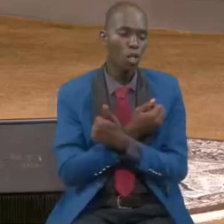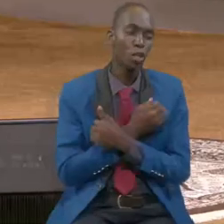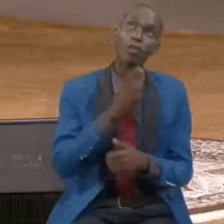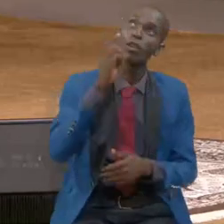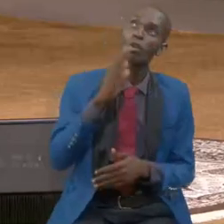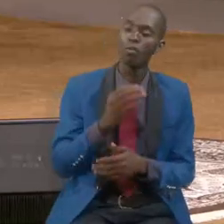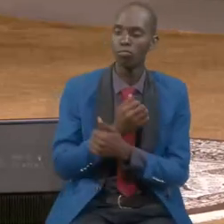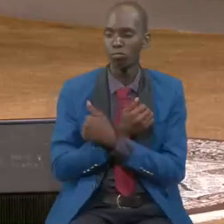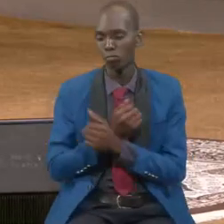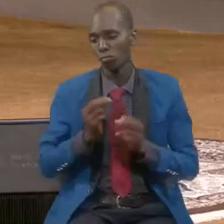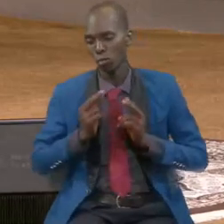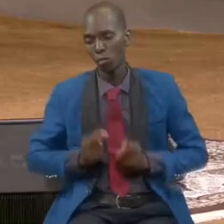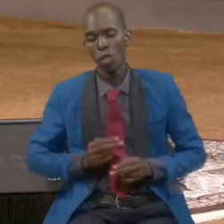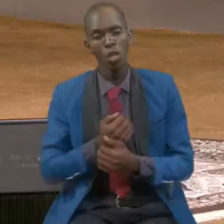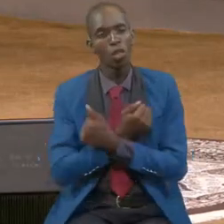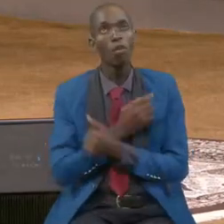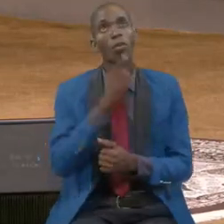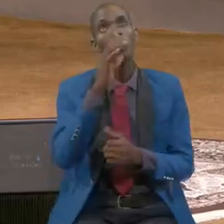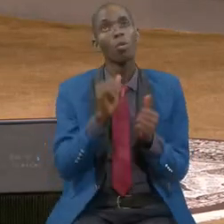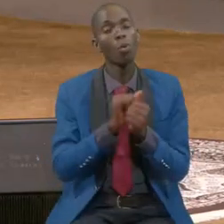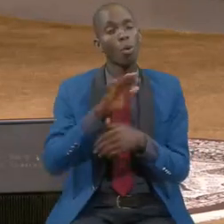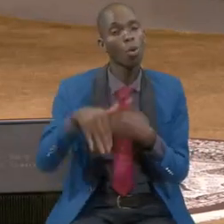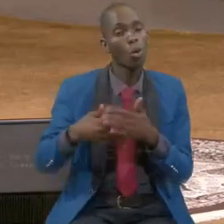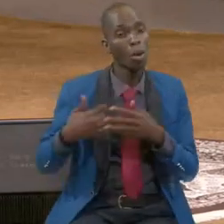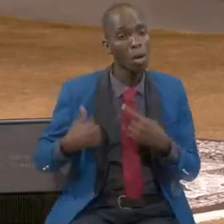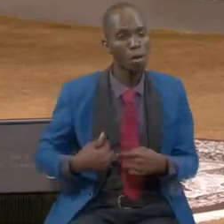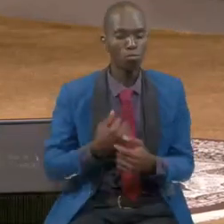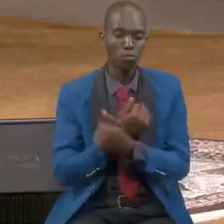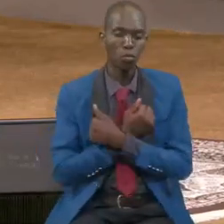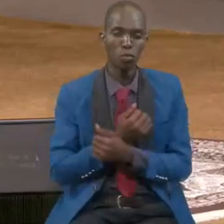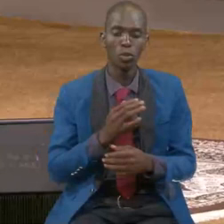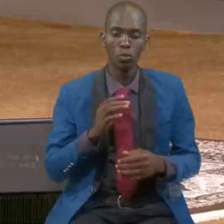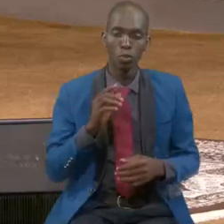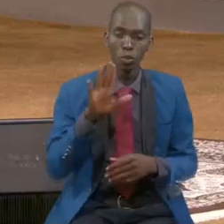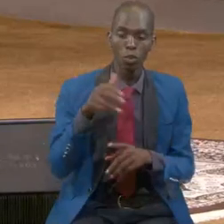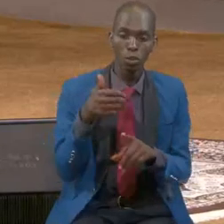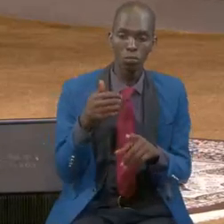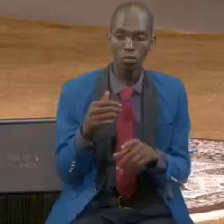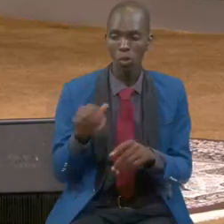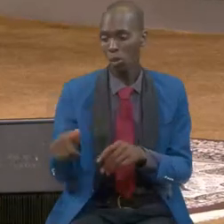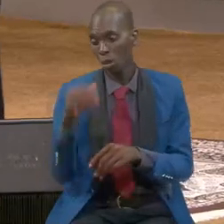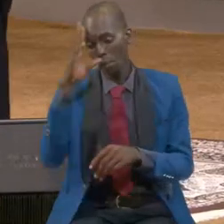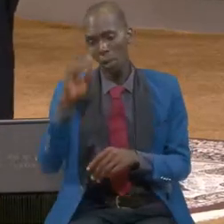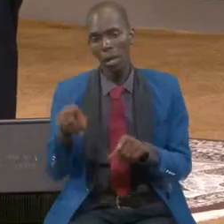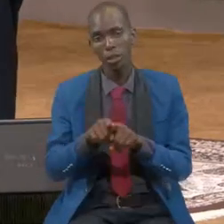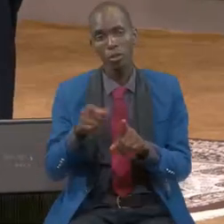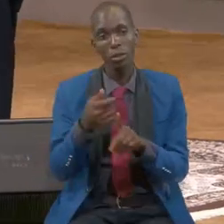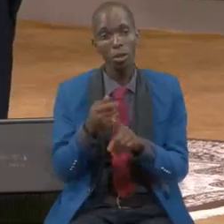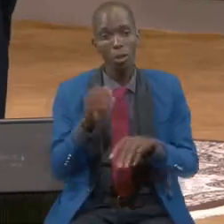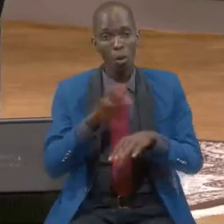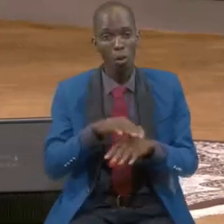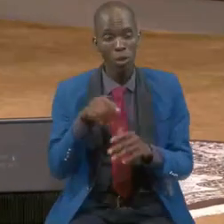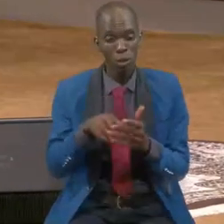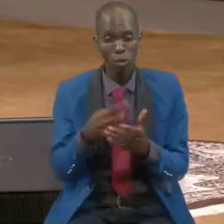Dieu, aimez l'homme, aimez Dieu de tout votre cœur, aimez l'homme comme soi-même. De ces deux